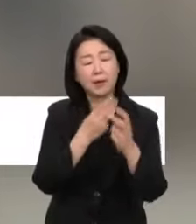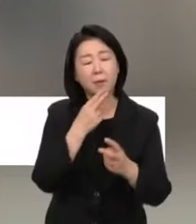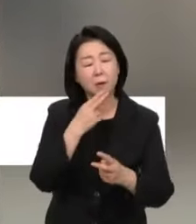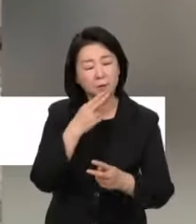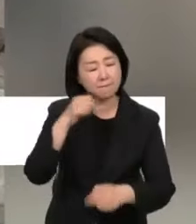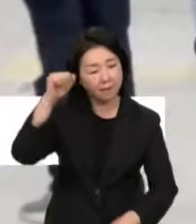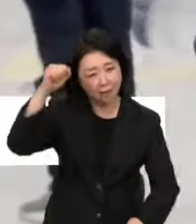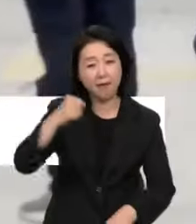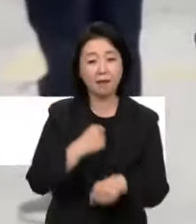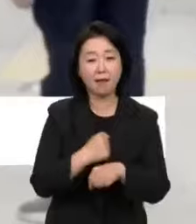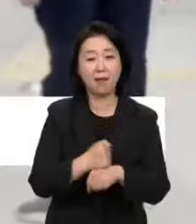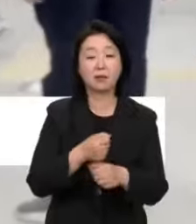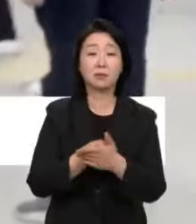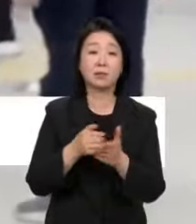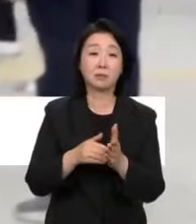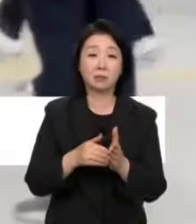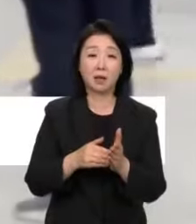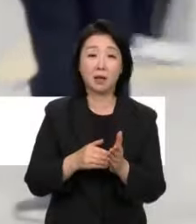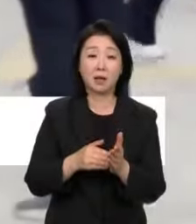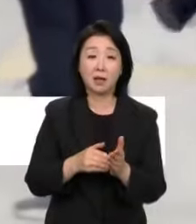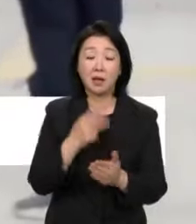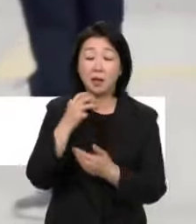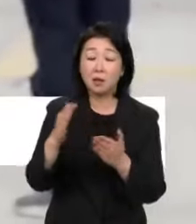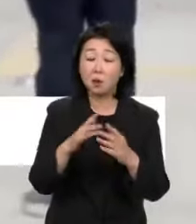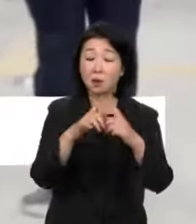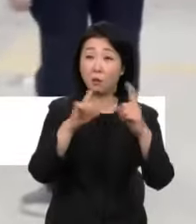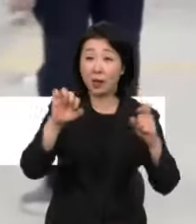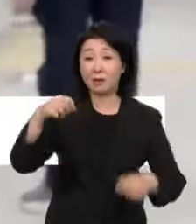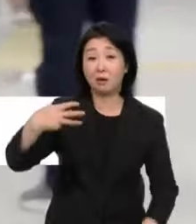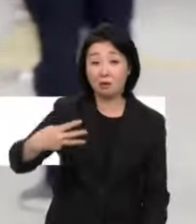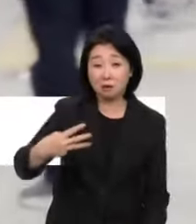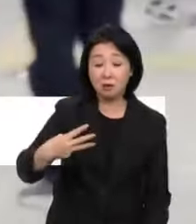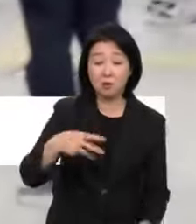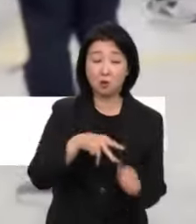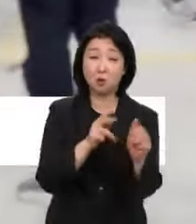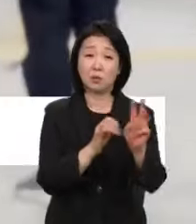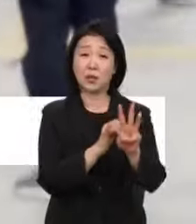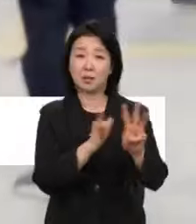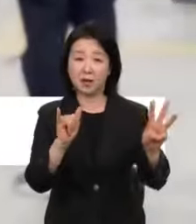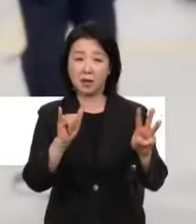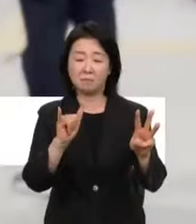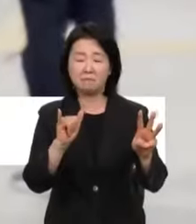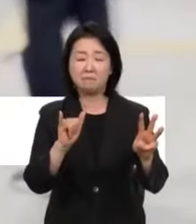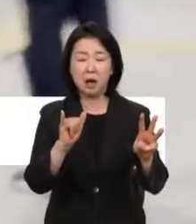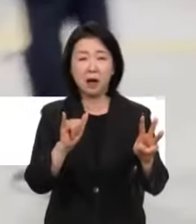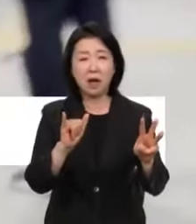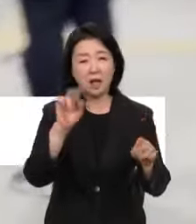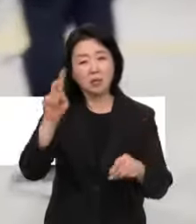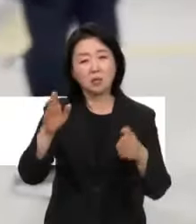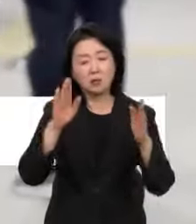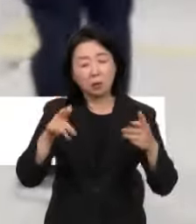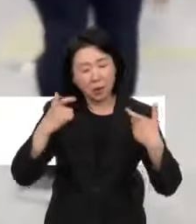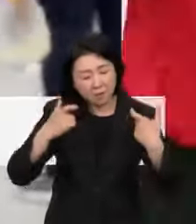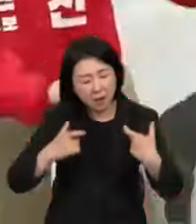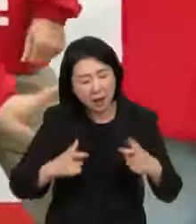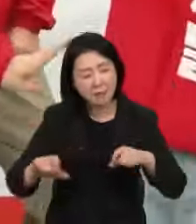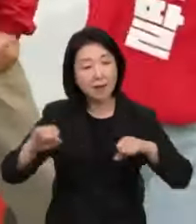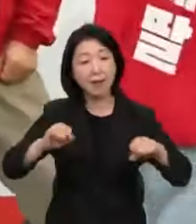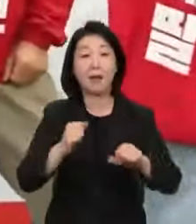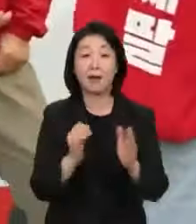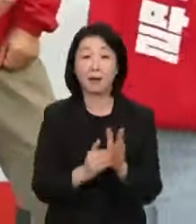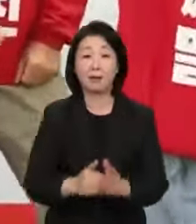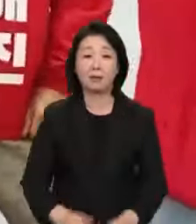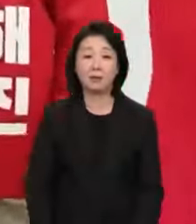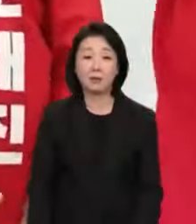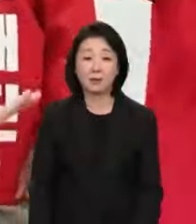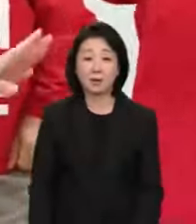후보들도 있습니다. 특히 경기 화성을은 후보 3명 모두가 48시간 유세에 돌입해 밤샘 지역구가 됐습니다.